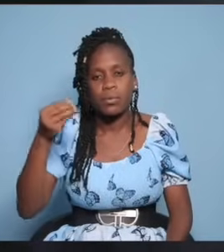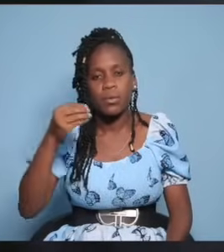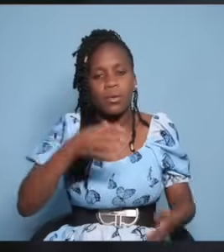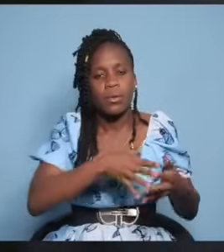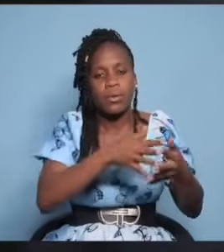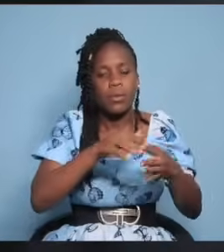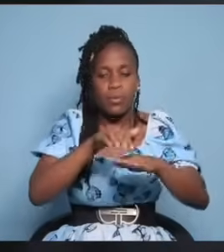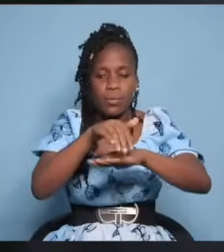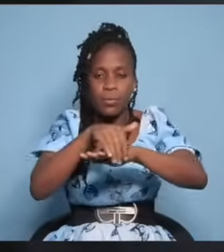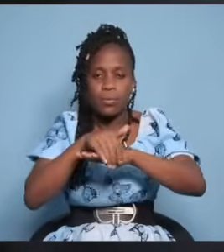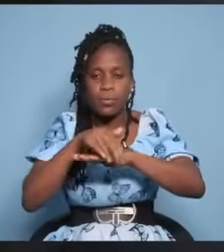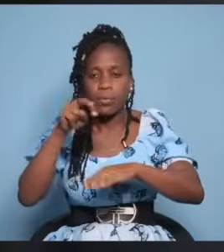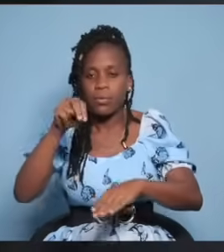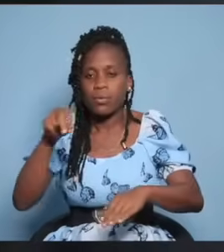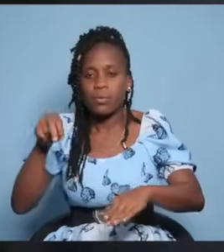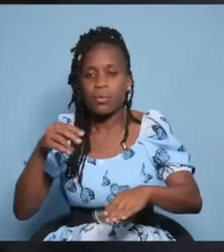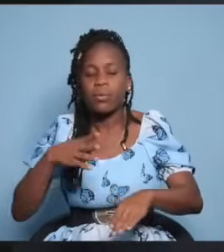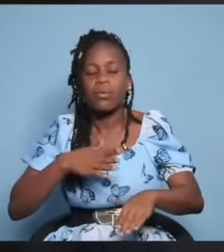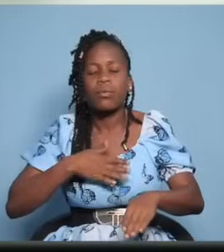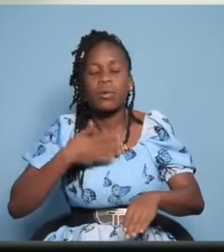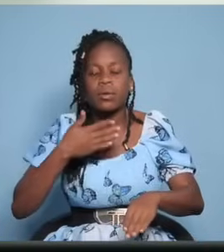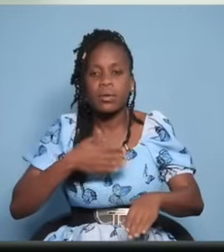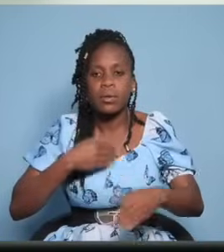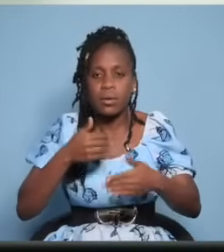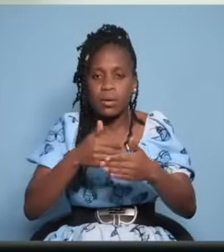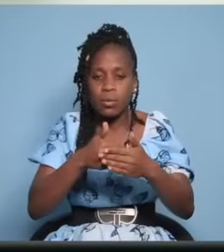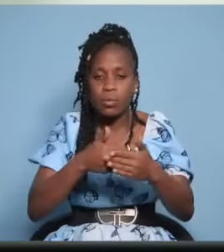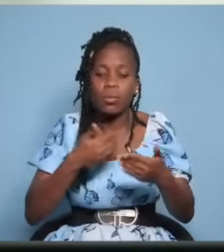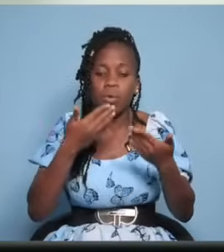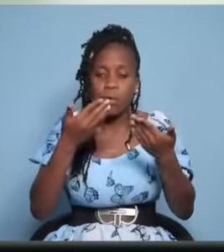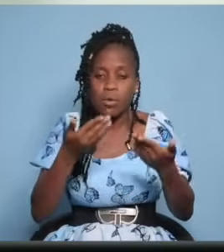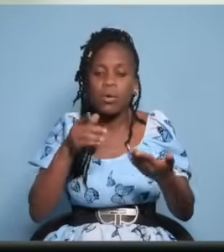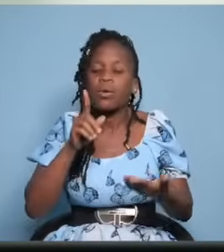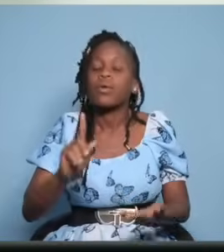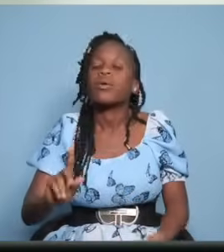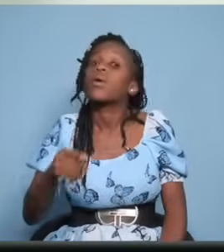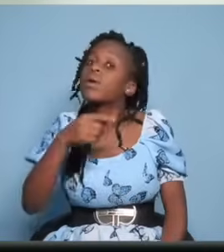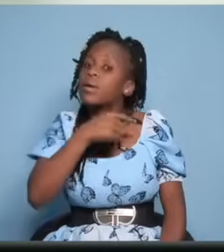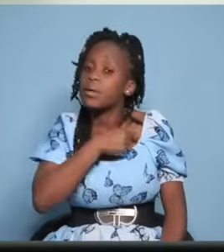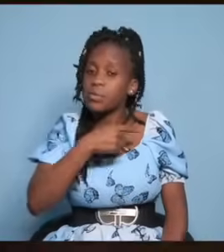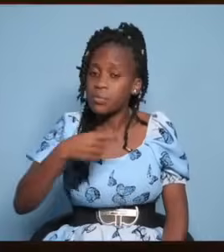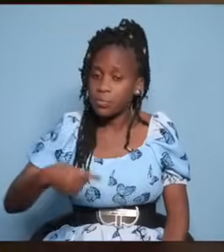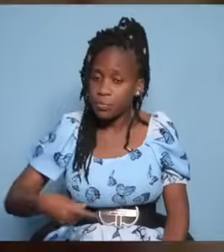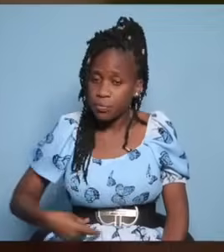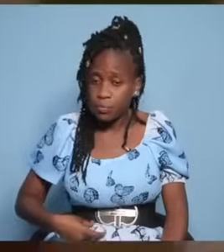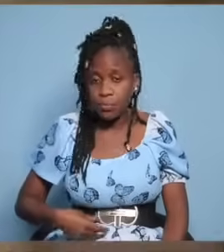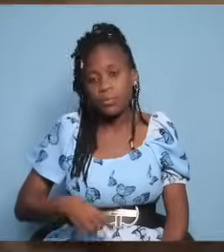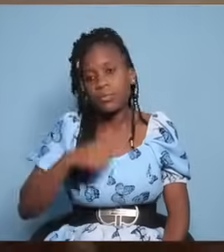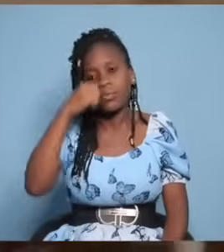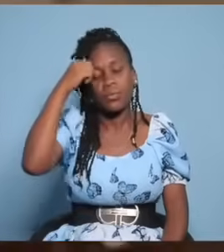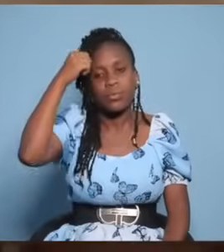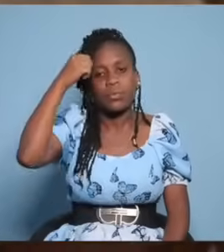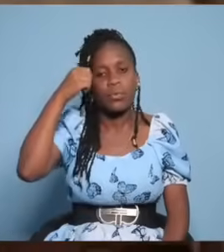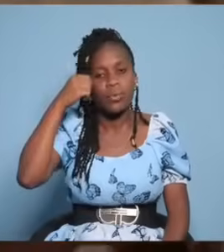Uingereza walikuja kutaka kwamba huyu John Garang awe rais Sudani. Atakapokuwa rais,